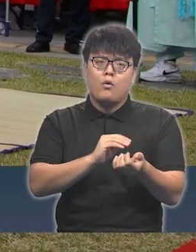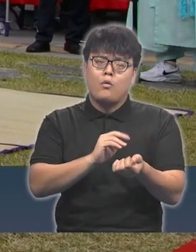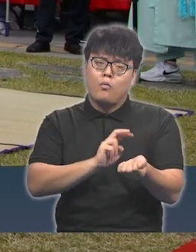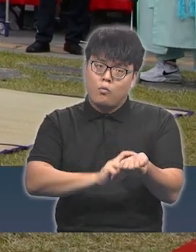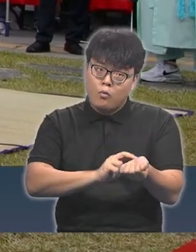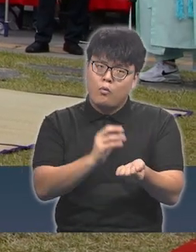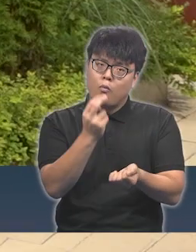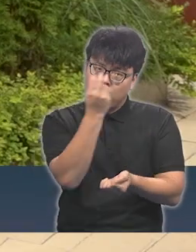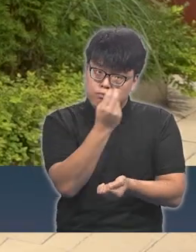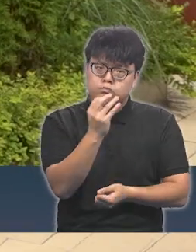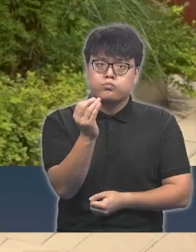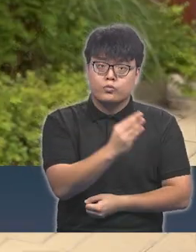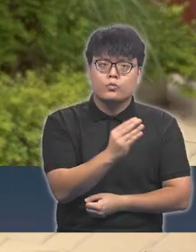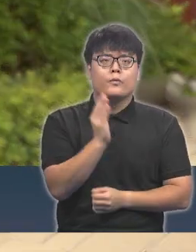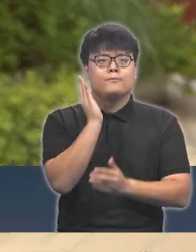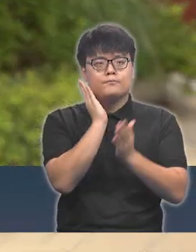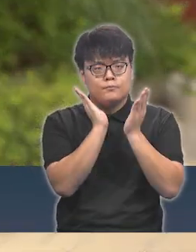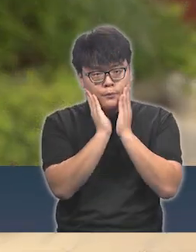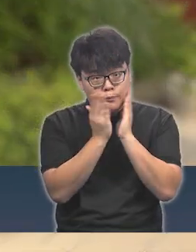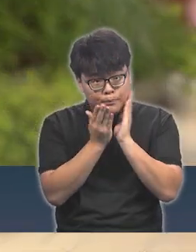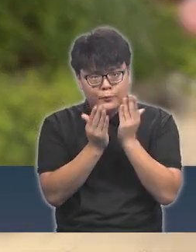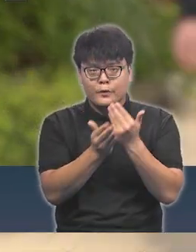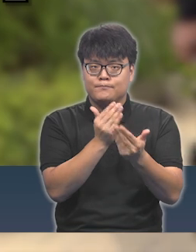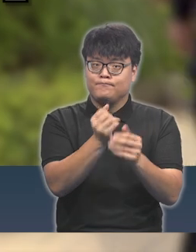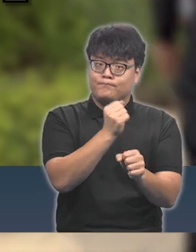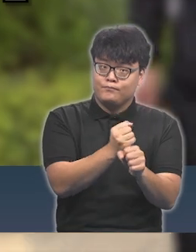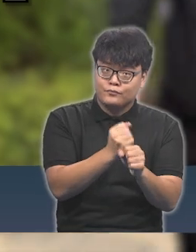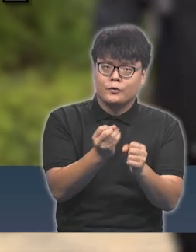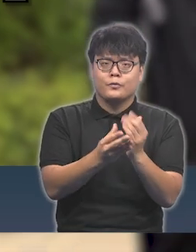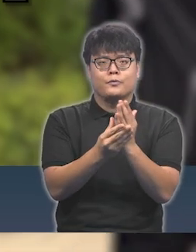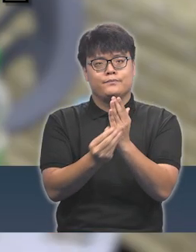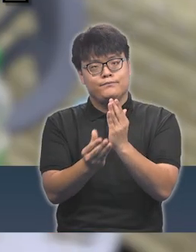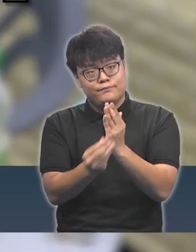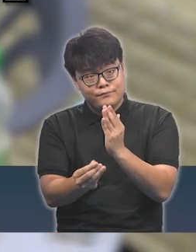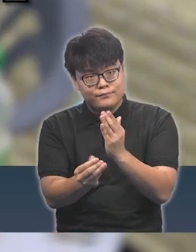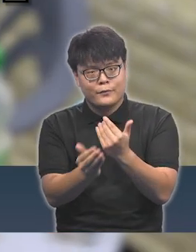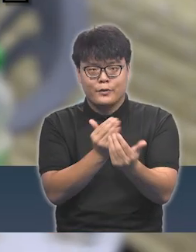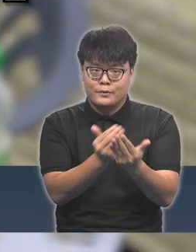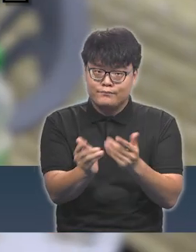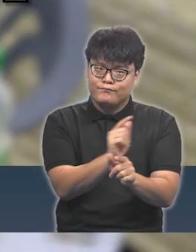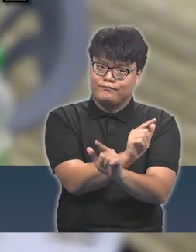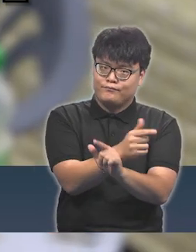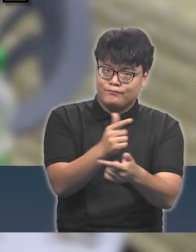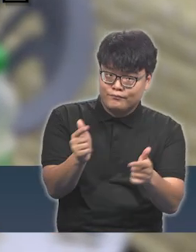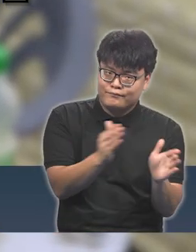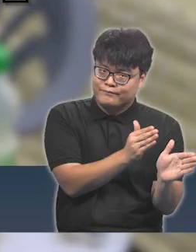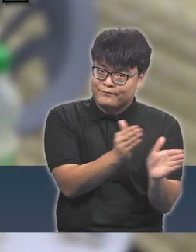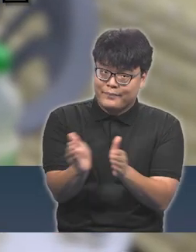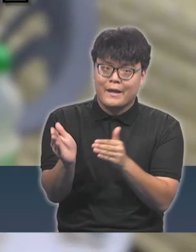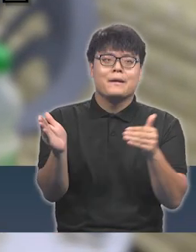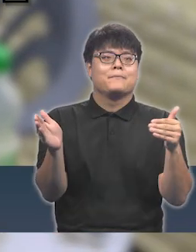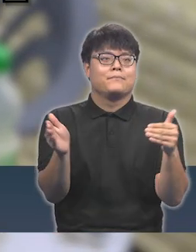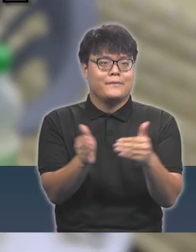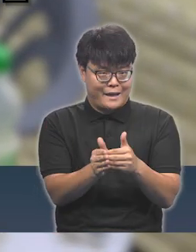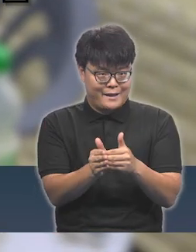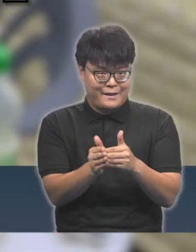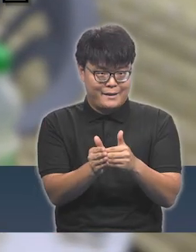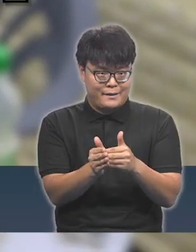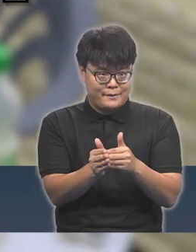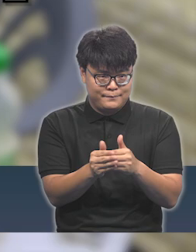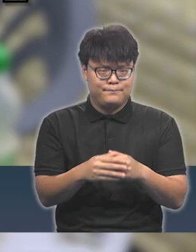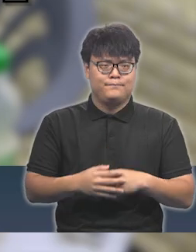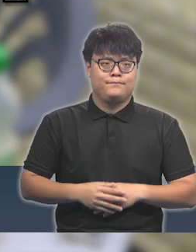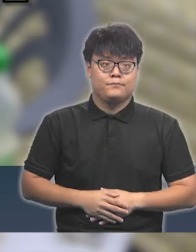재향 행사와 함께 한방 무료 진료 한방 화장품 만들기 체험 한방차 체험 등 다체로운 체험